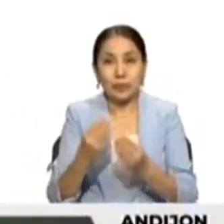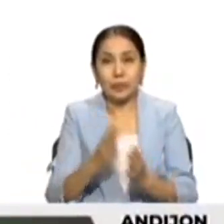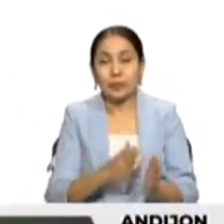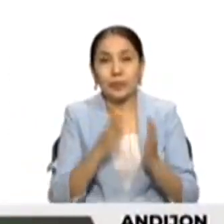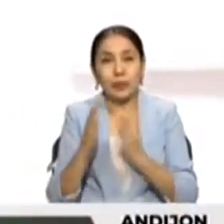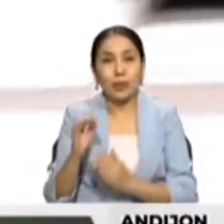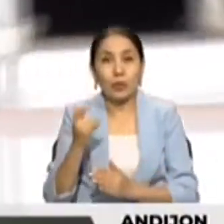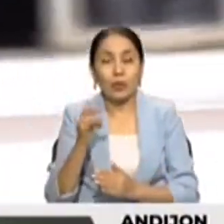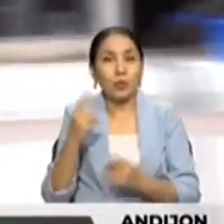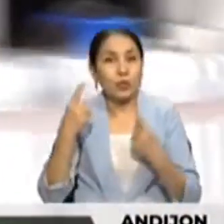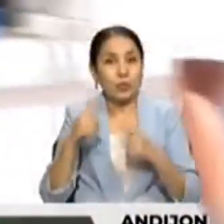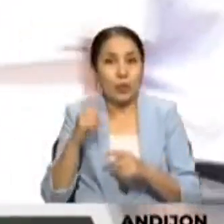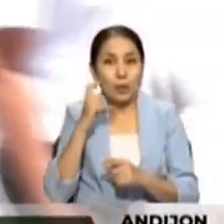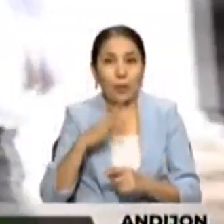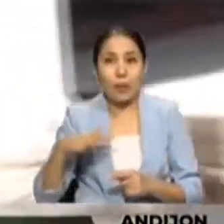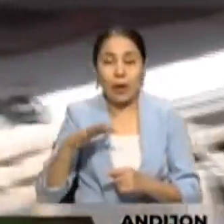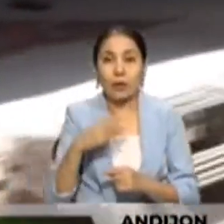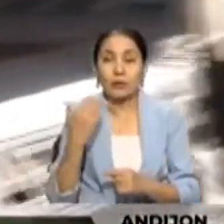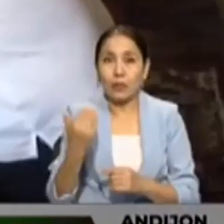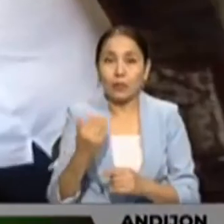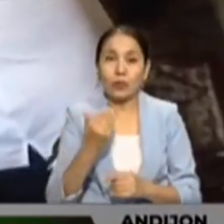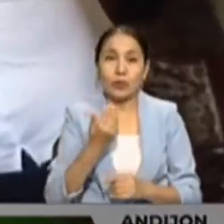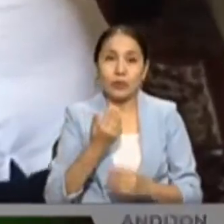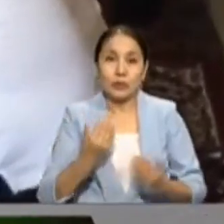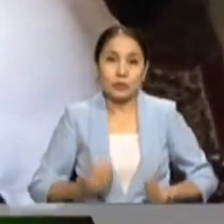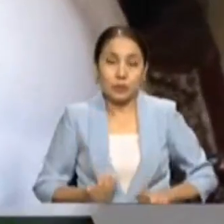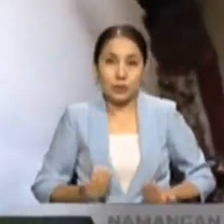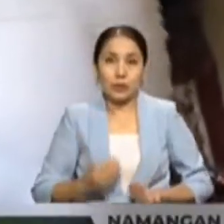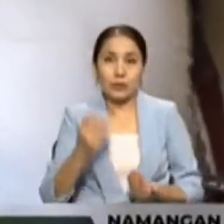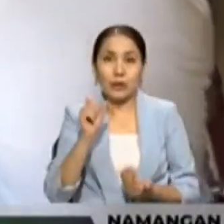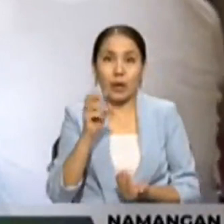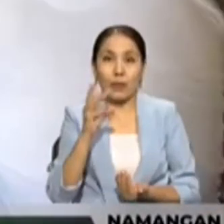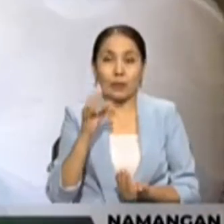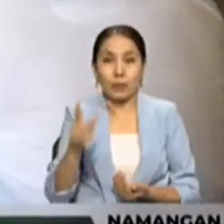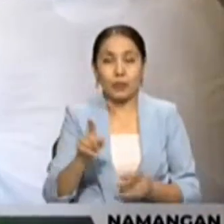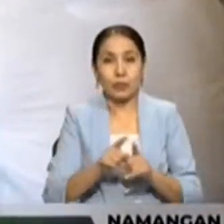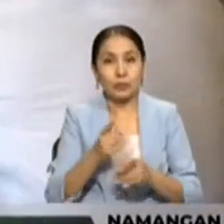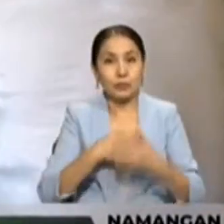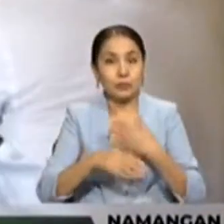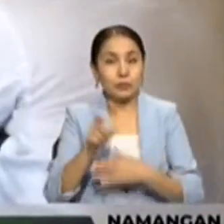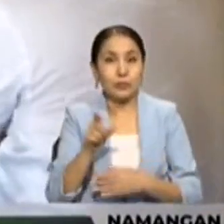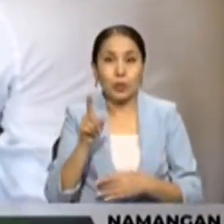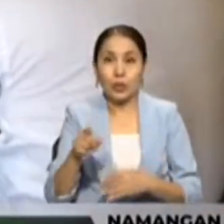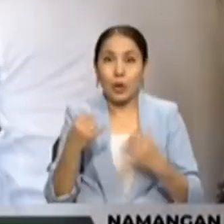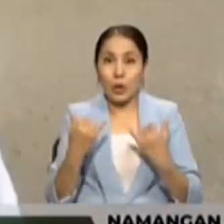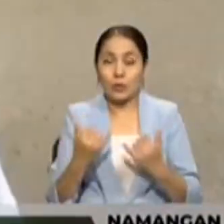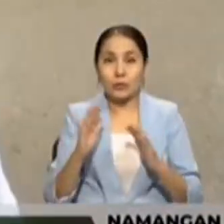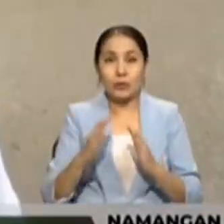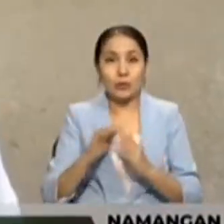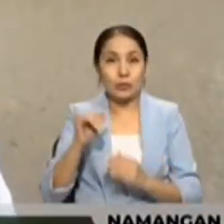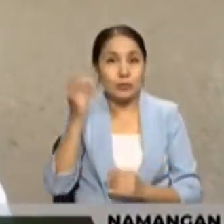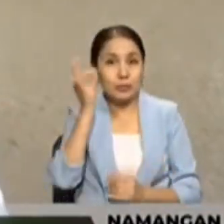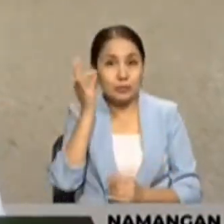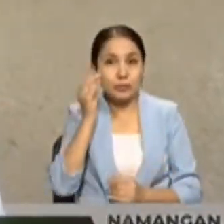Urgut tumani Quyalgar mahallasi bo'ldi. Bu yerda istiqomat qiluvchi Amriddin Qurbonovning imkoniyati cheklangan. Uning holdan xabar olib, u